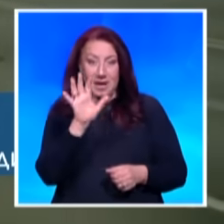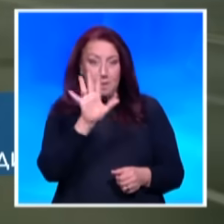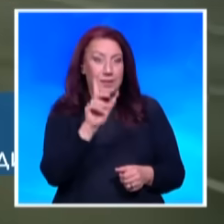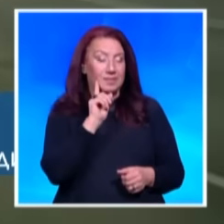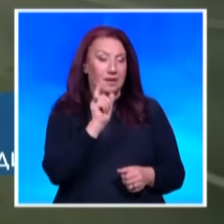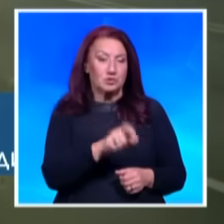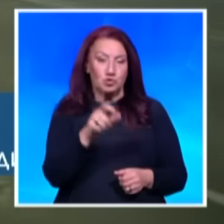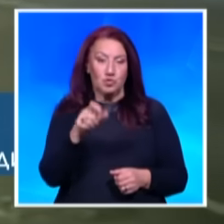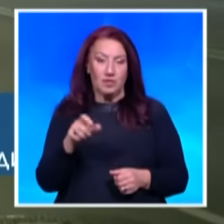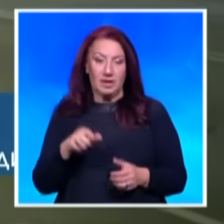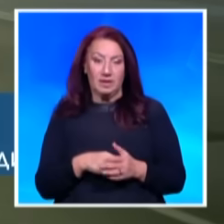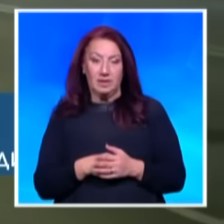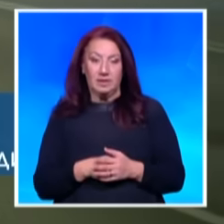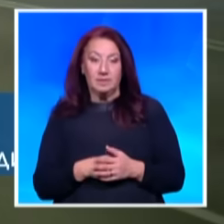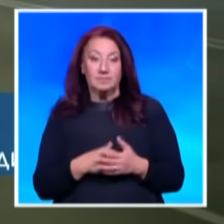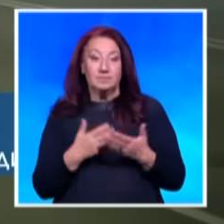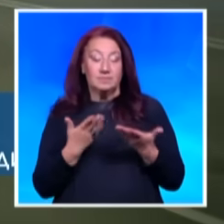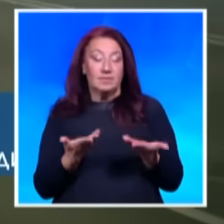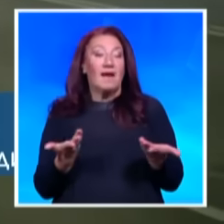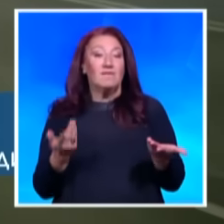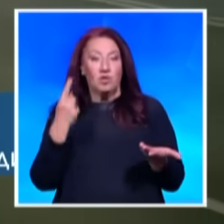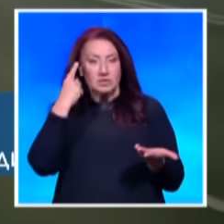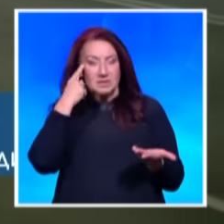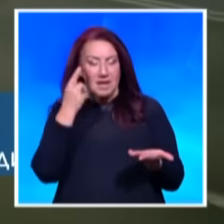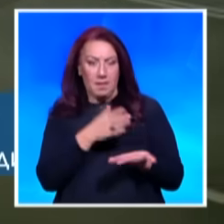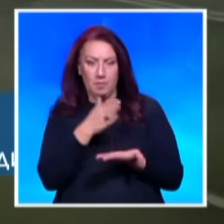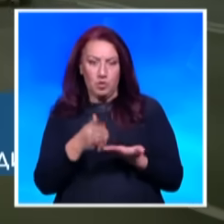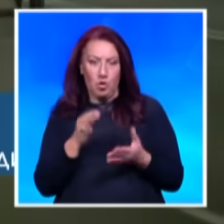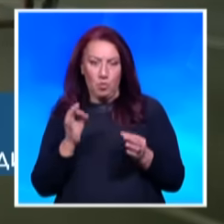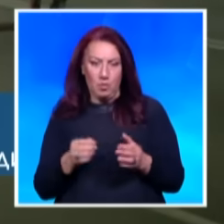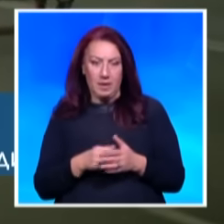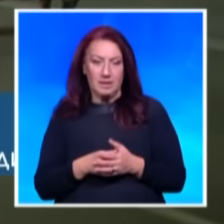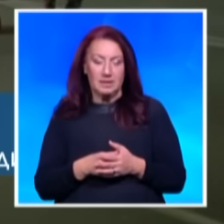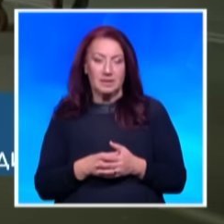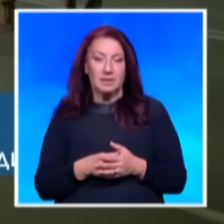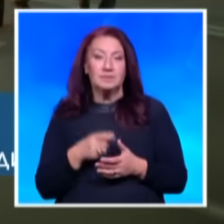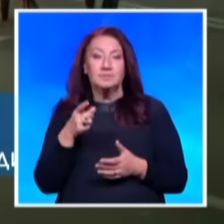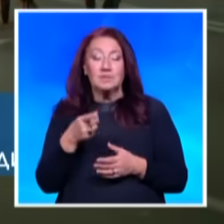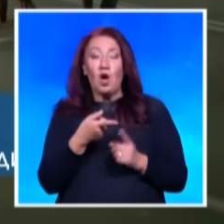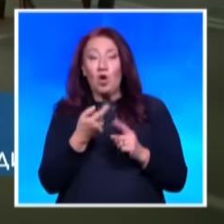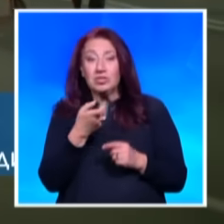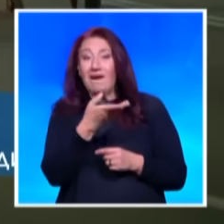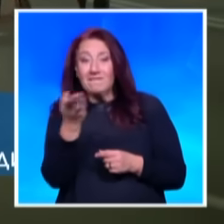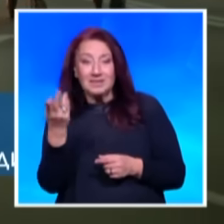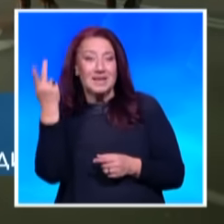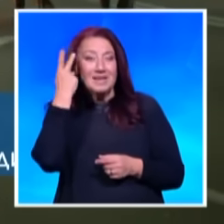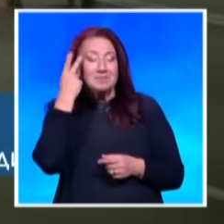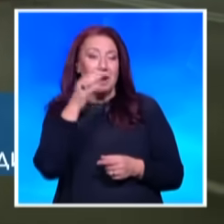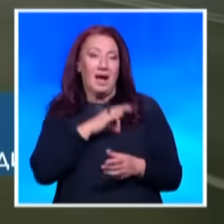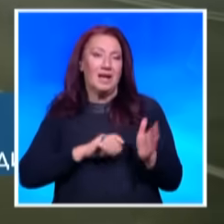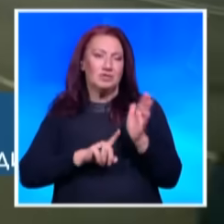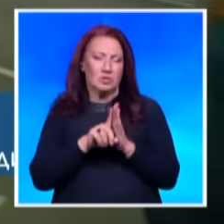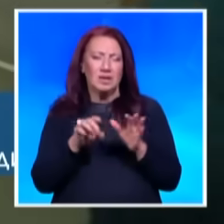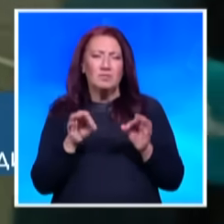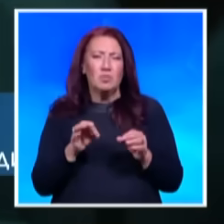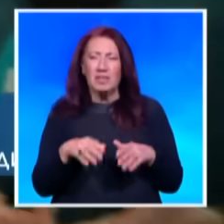жандармерията. Това, което знаем наистина до този момент, всъщност от вас и научих какъв е резултата на мача, тъй като в този момент никой не го